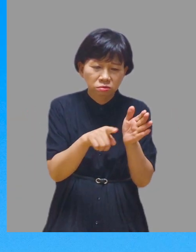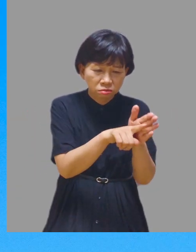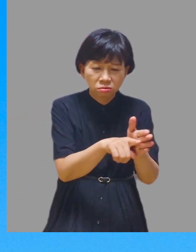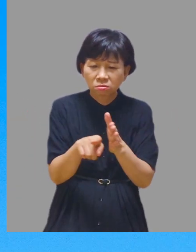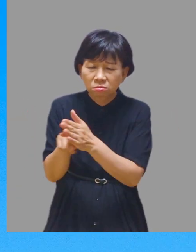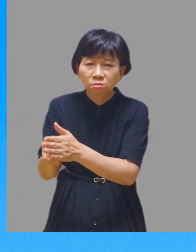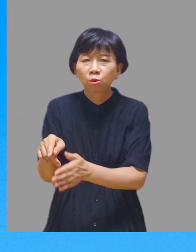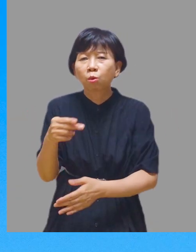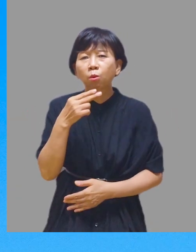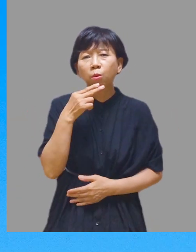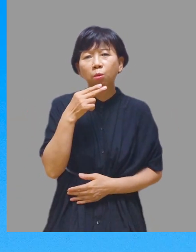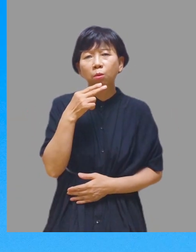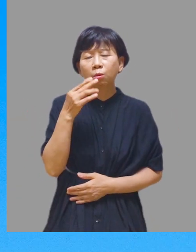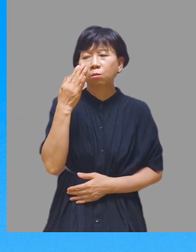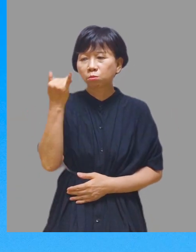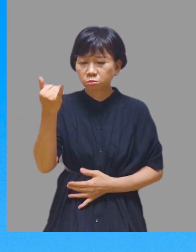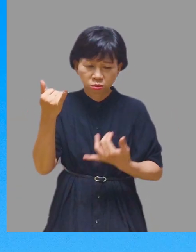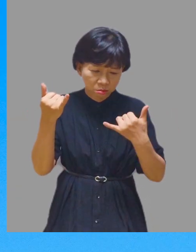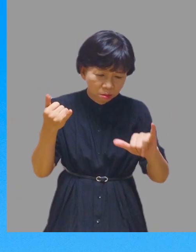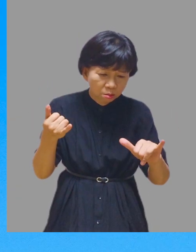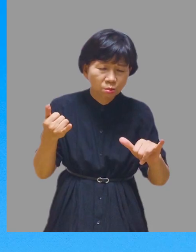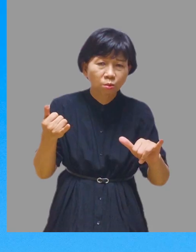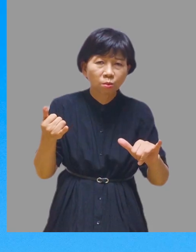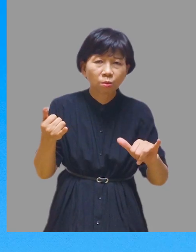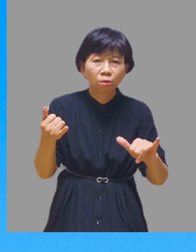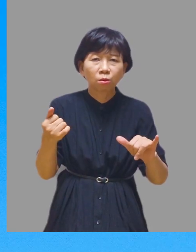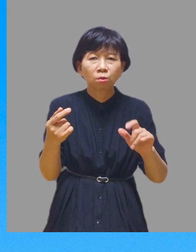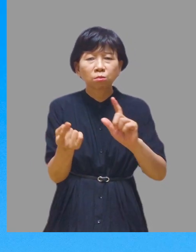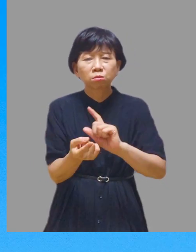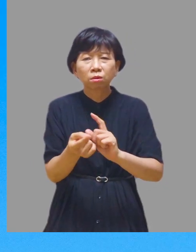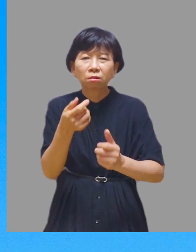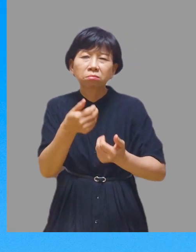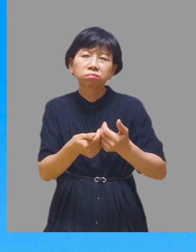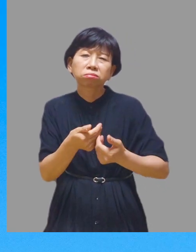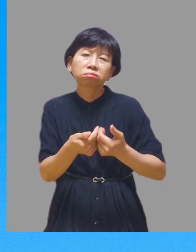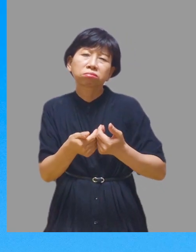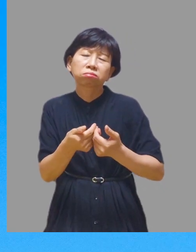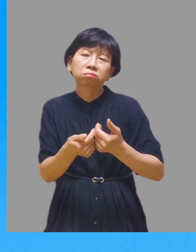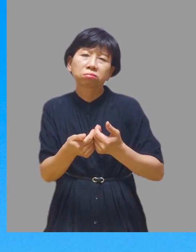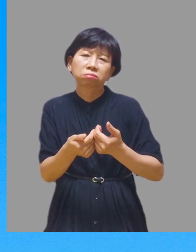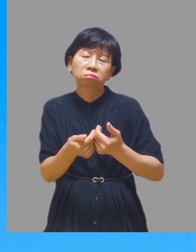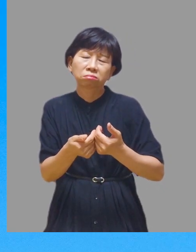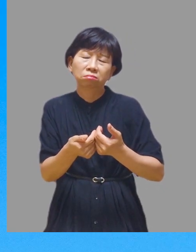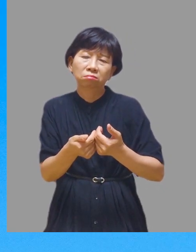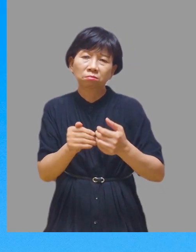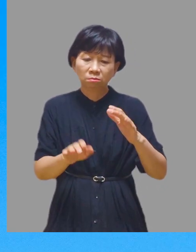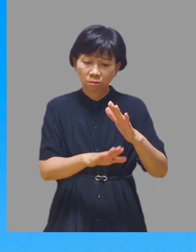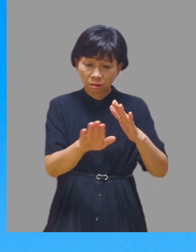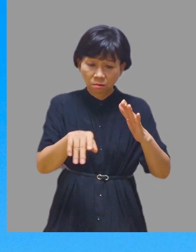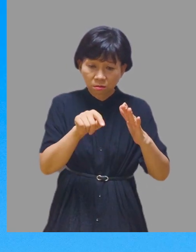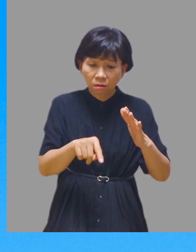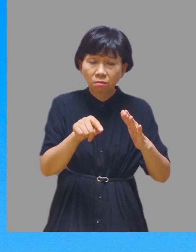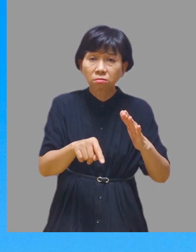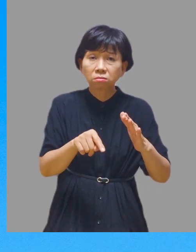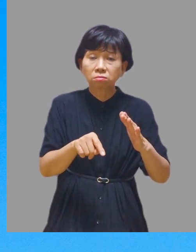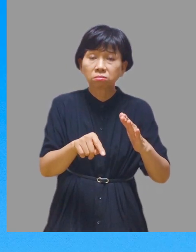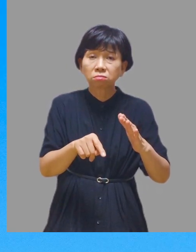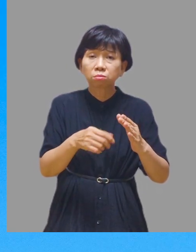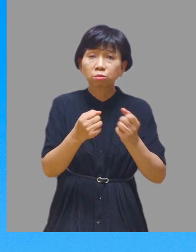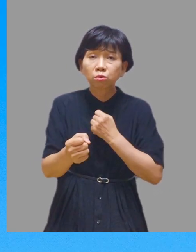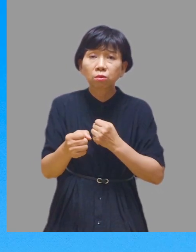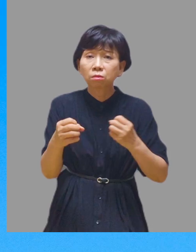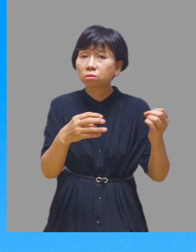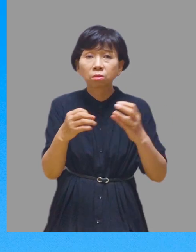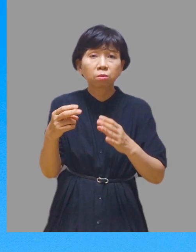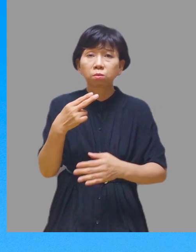않습니다. 부모와 자녀가 서로 서먹서먹합니다. 한 집안, 한 울타리에서 사는 가정